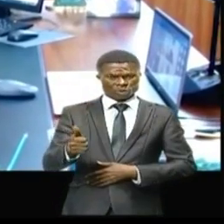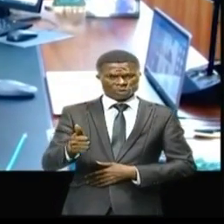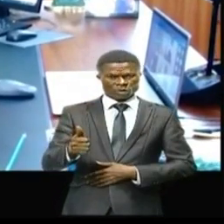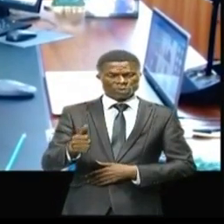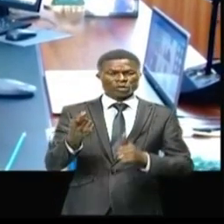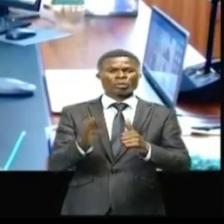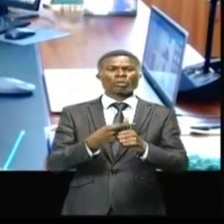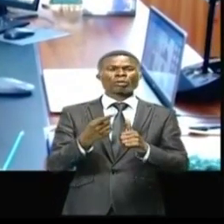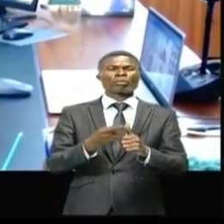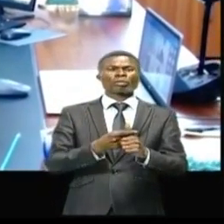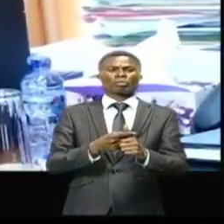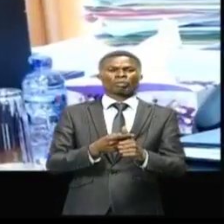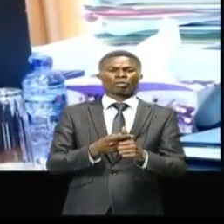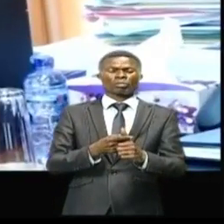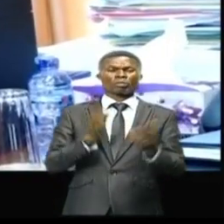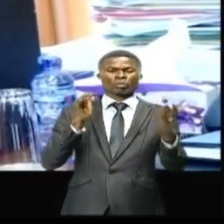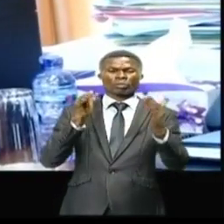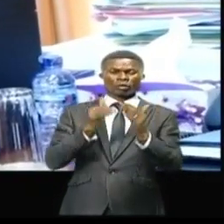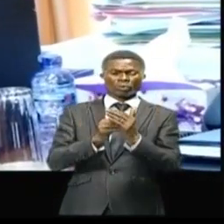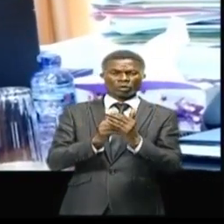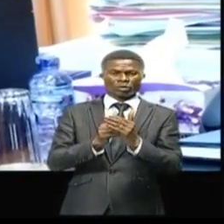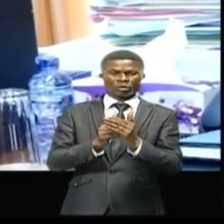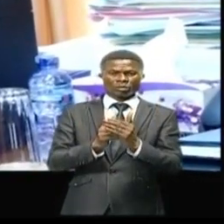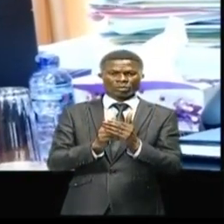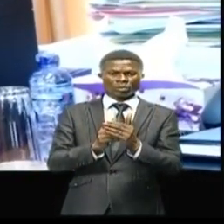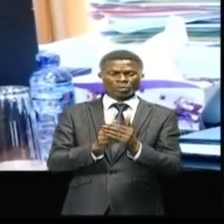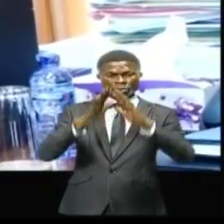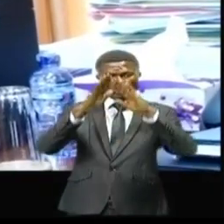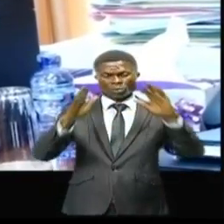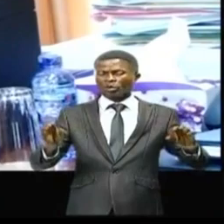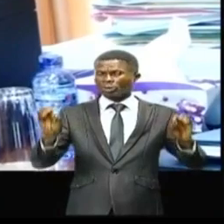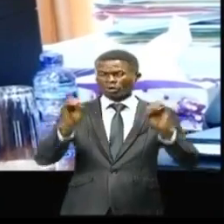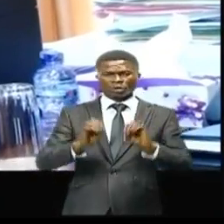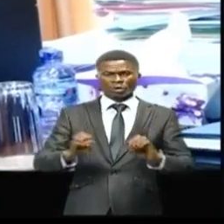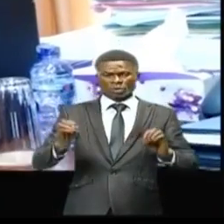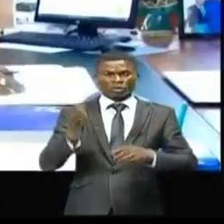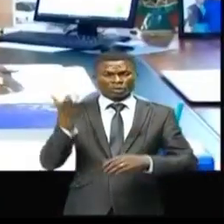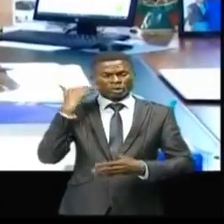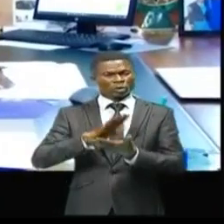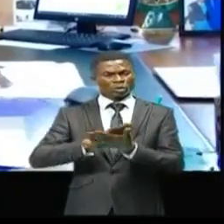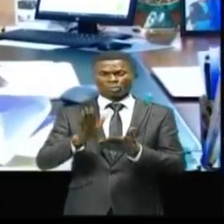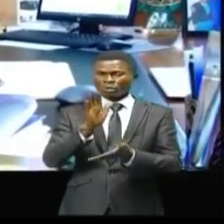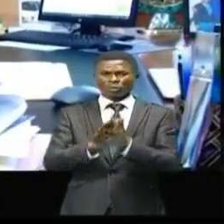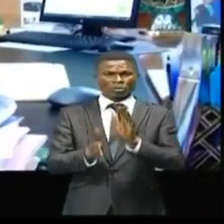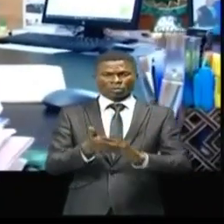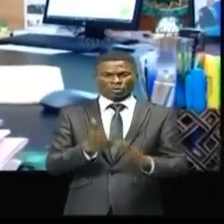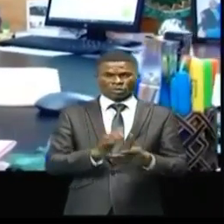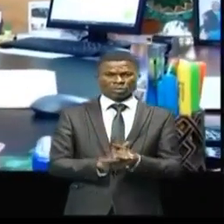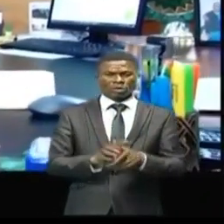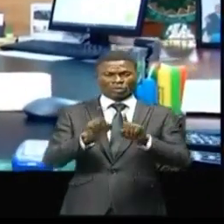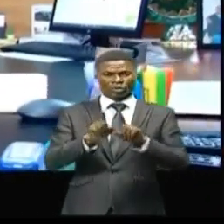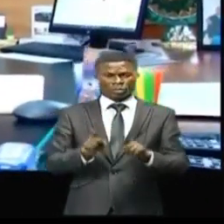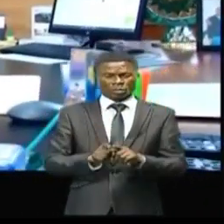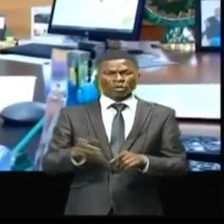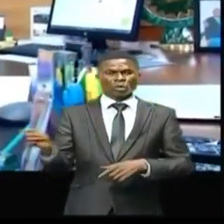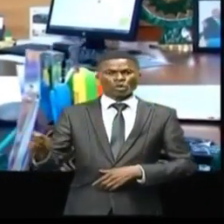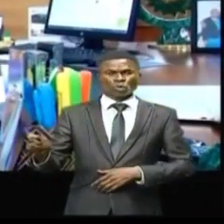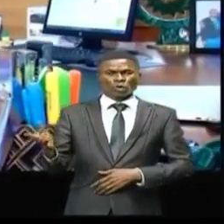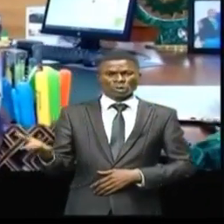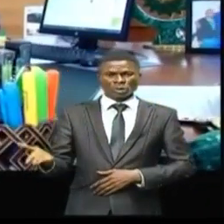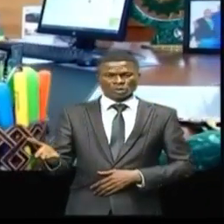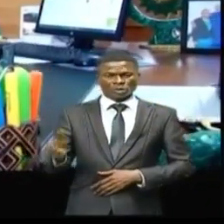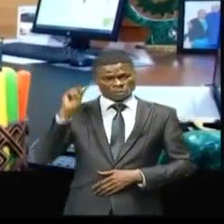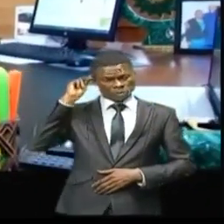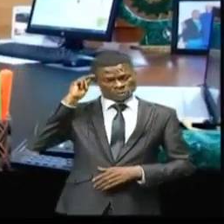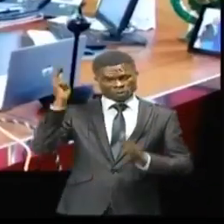il s'agit de faire face à l'insuffisance des abris d'eau potable et de latrines le